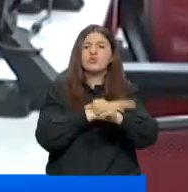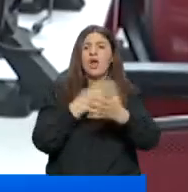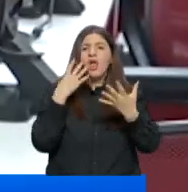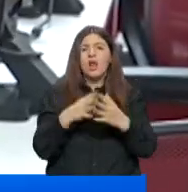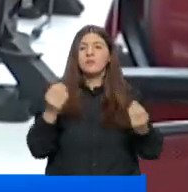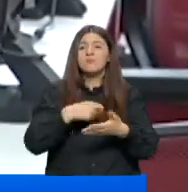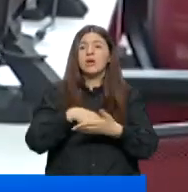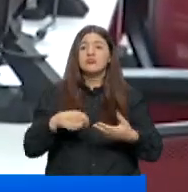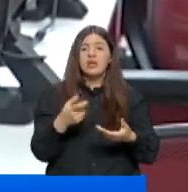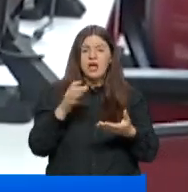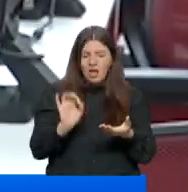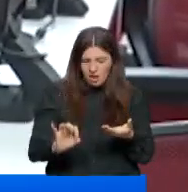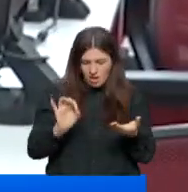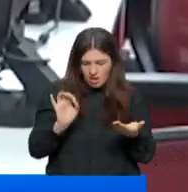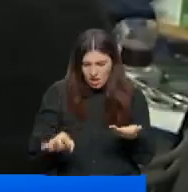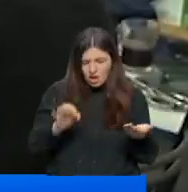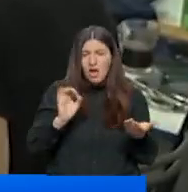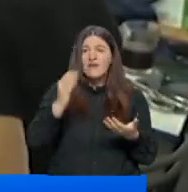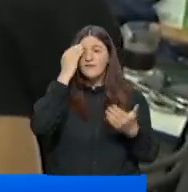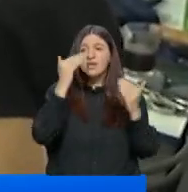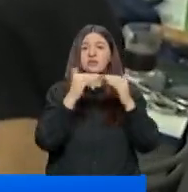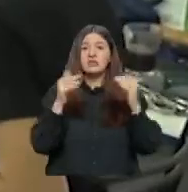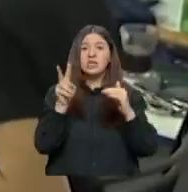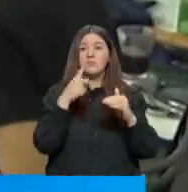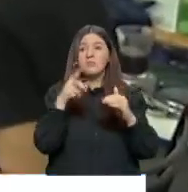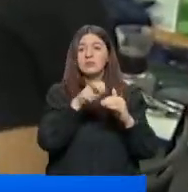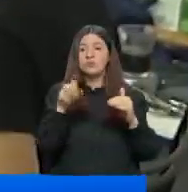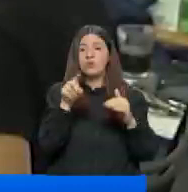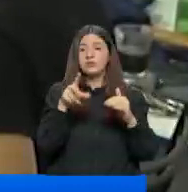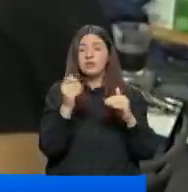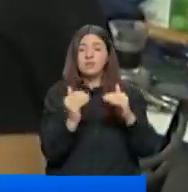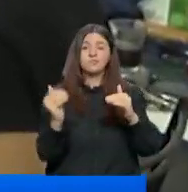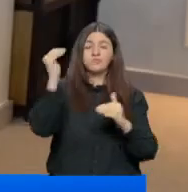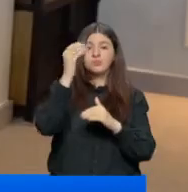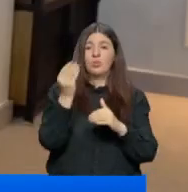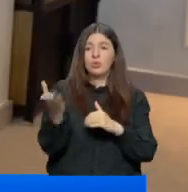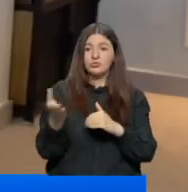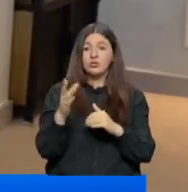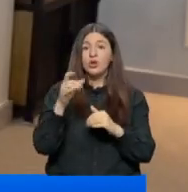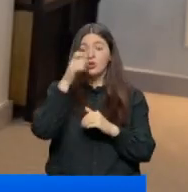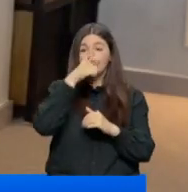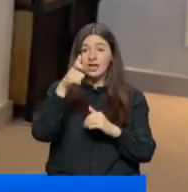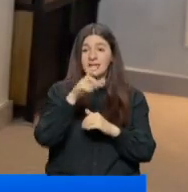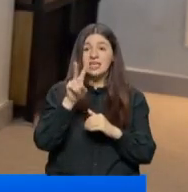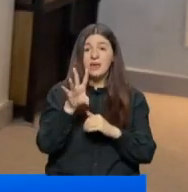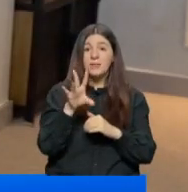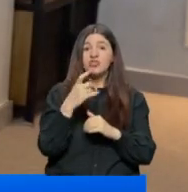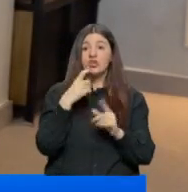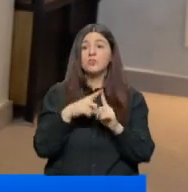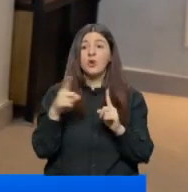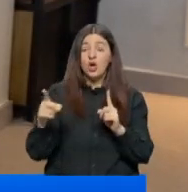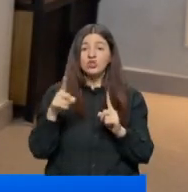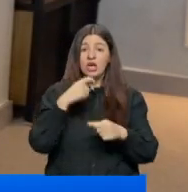eritti. Maaşlar yerinde sayarken yoksulluk sınırı 20.818 lirayı buldu. Ülkemizde 25 yıl